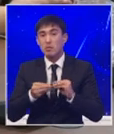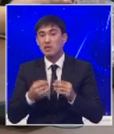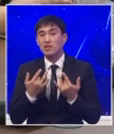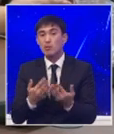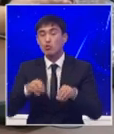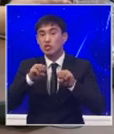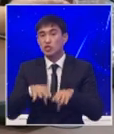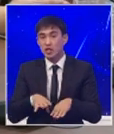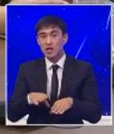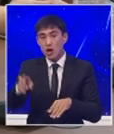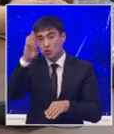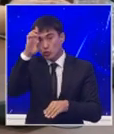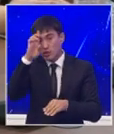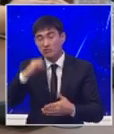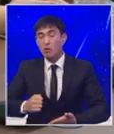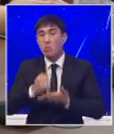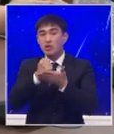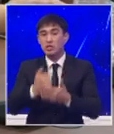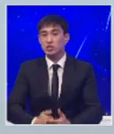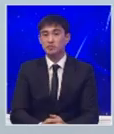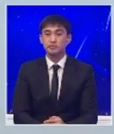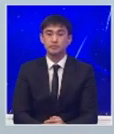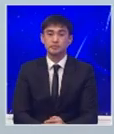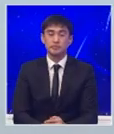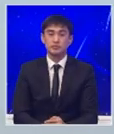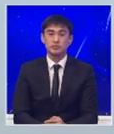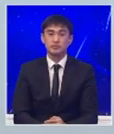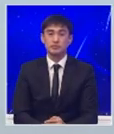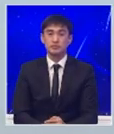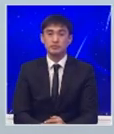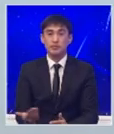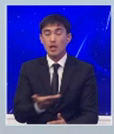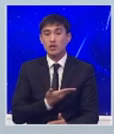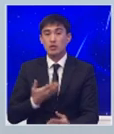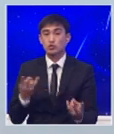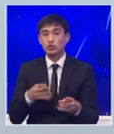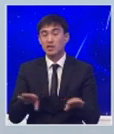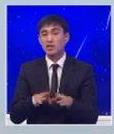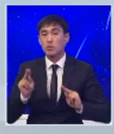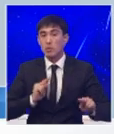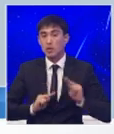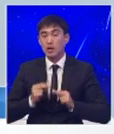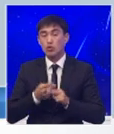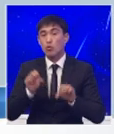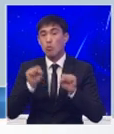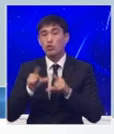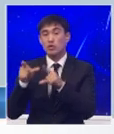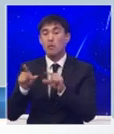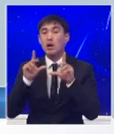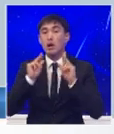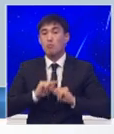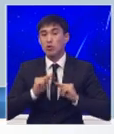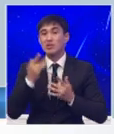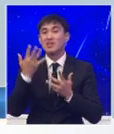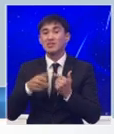требующая решения – государственная поддержка. Нам нужно таких преподавателей, которые могут там работать